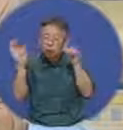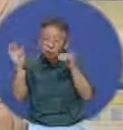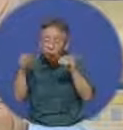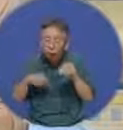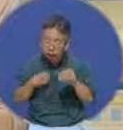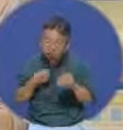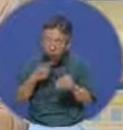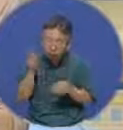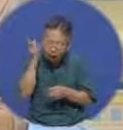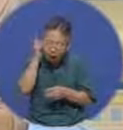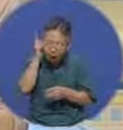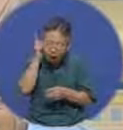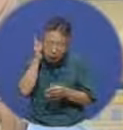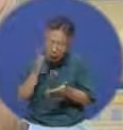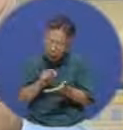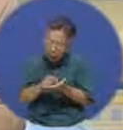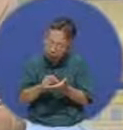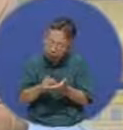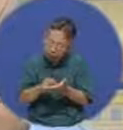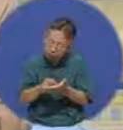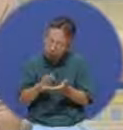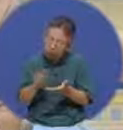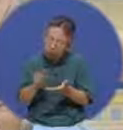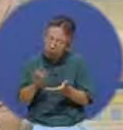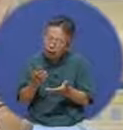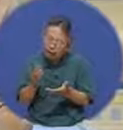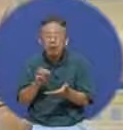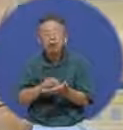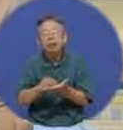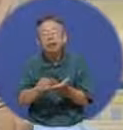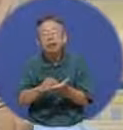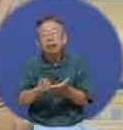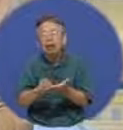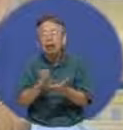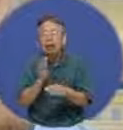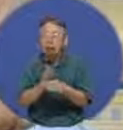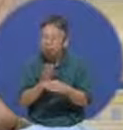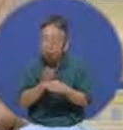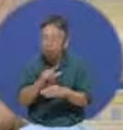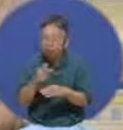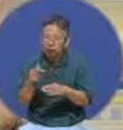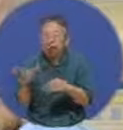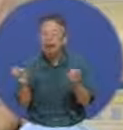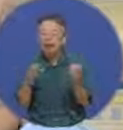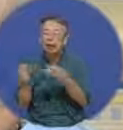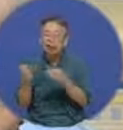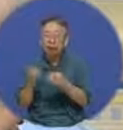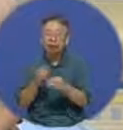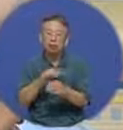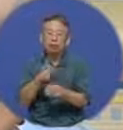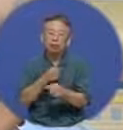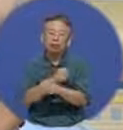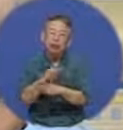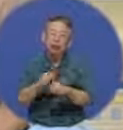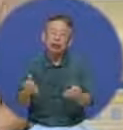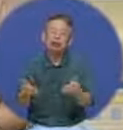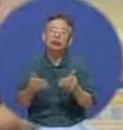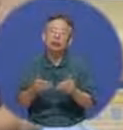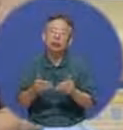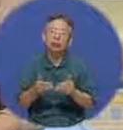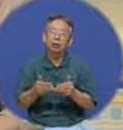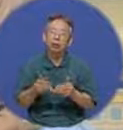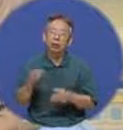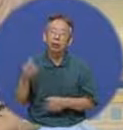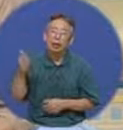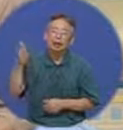携帯電話のサイトの中で何でも公開しないようにこう話し合うなど、いろいろな取り組みが必要ですね。以上、知